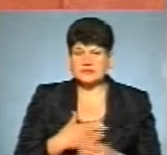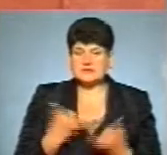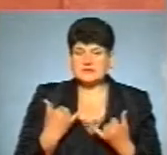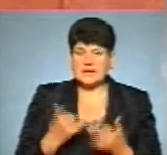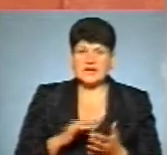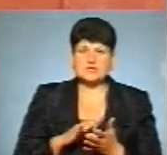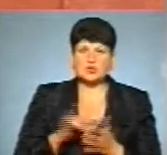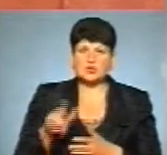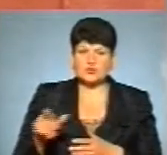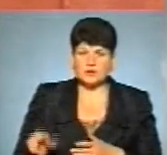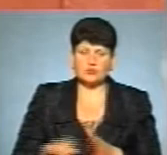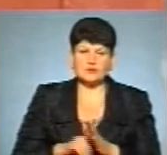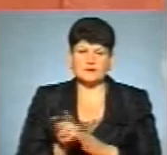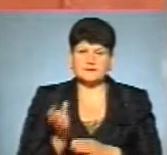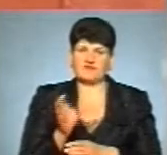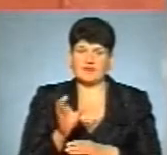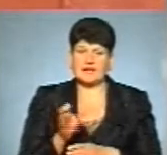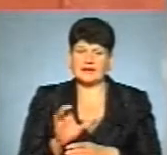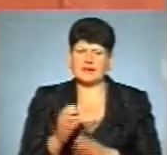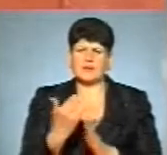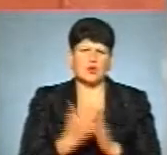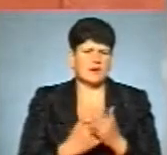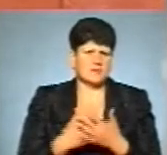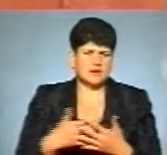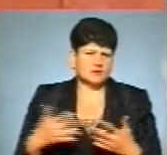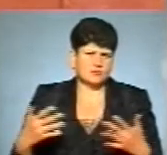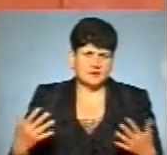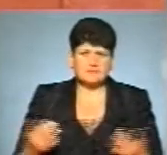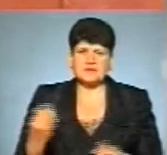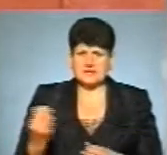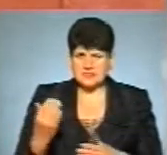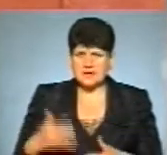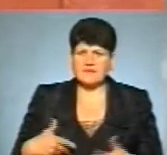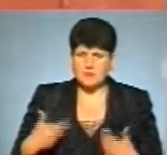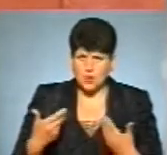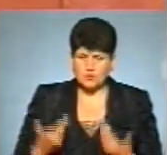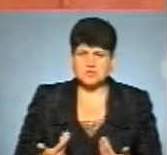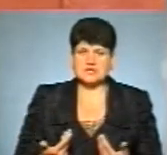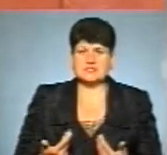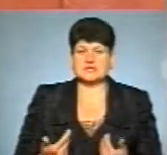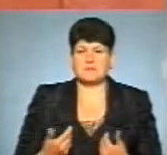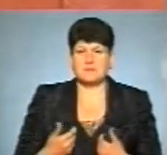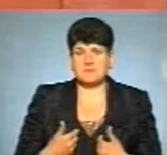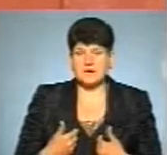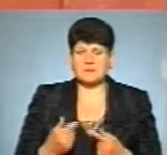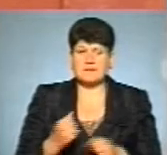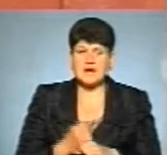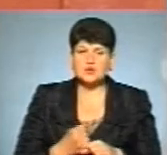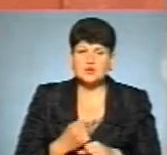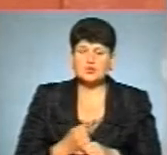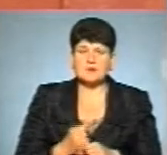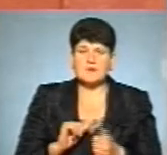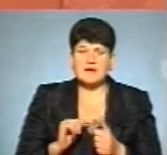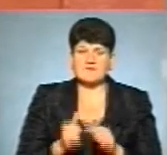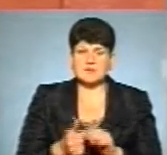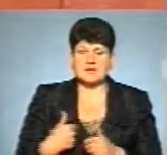екскурсоводи, вони почали викладати програми різноманітні, ну, цікаві пропозиції. Тобто ми, як то кажуть, працюємо на випередження,